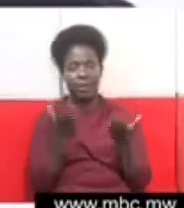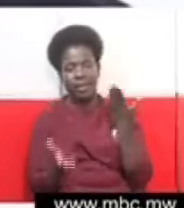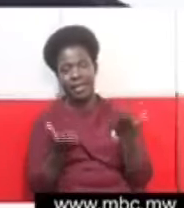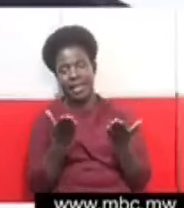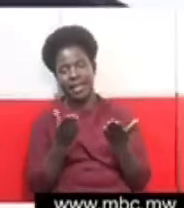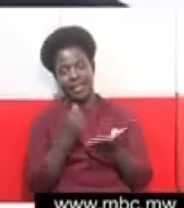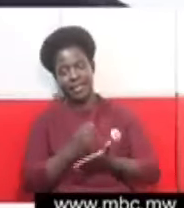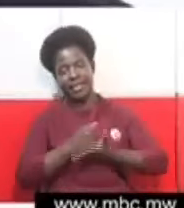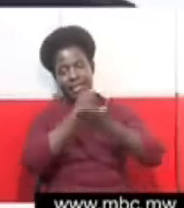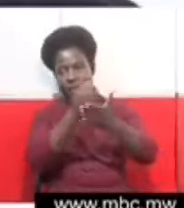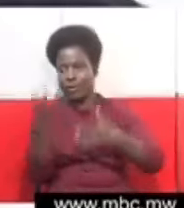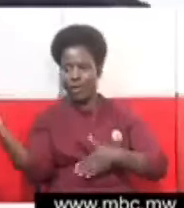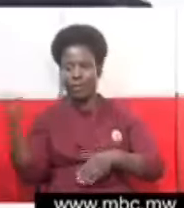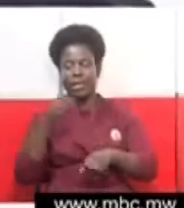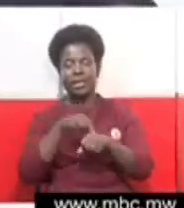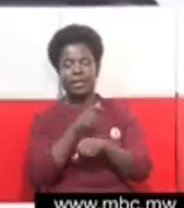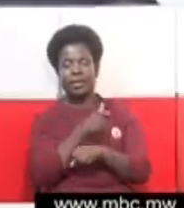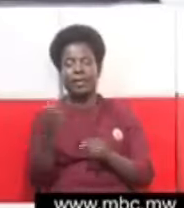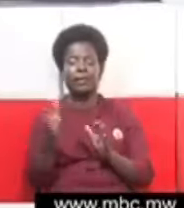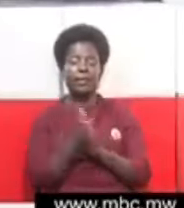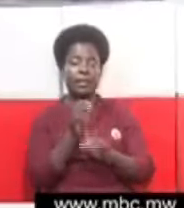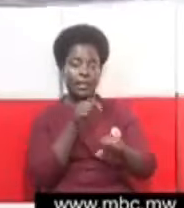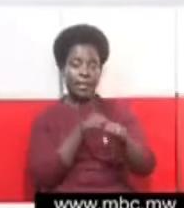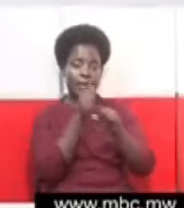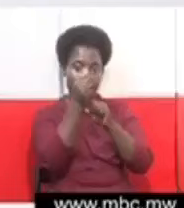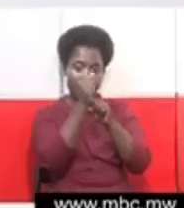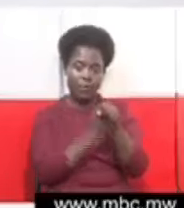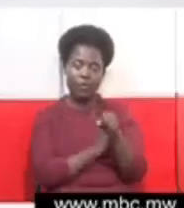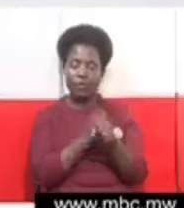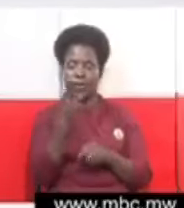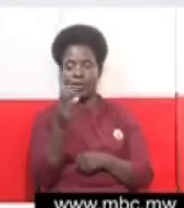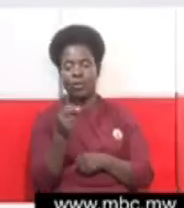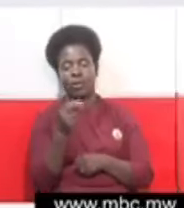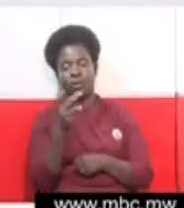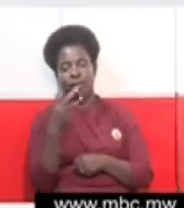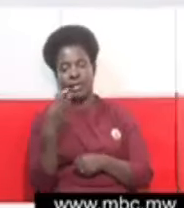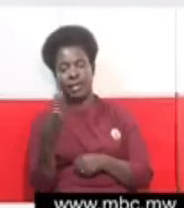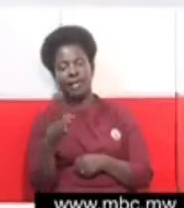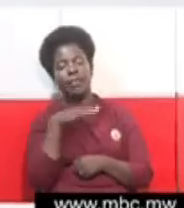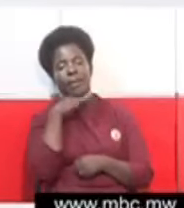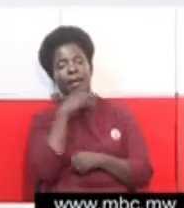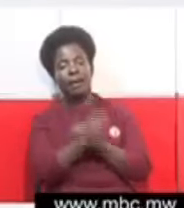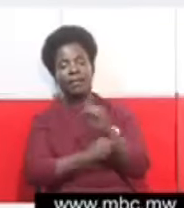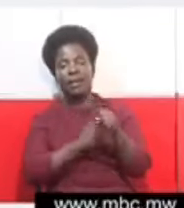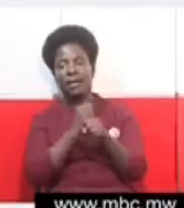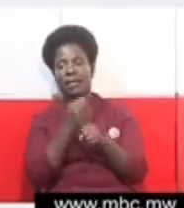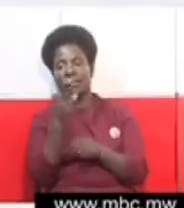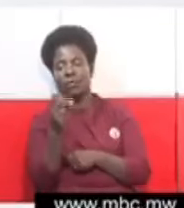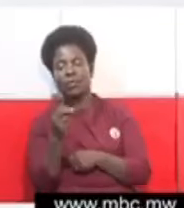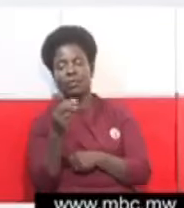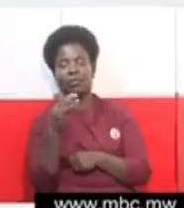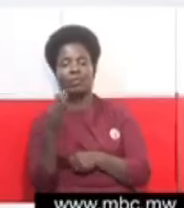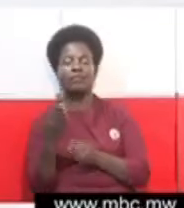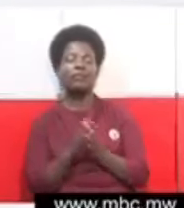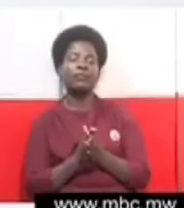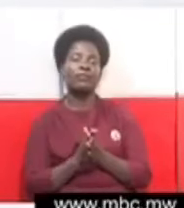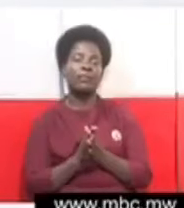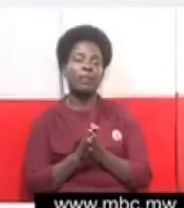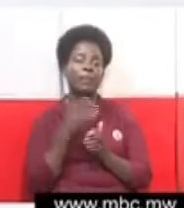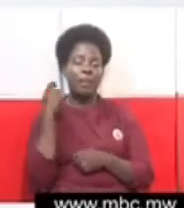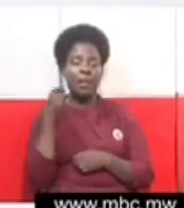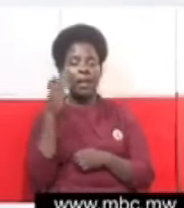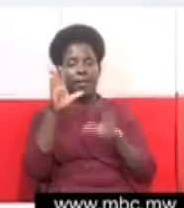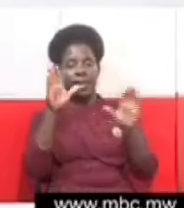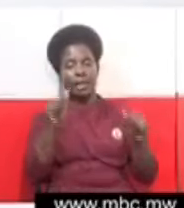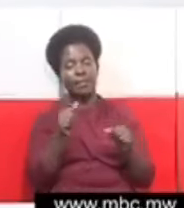yake. Nyengo ya zokolola ya 2023 mpaka 2024 dziko la Malawi linapeza chimanga chochepa chomwe ndi chakudya